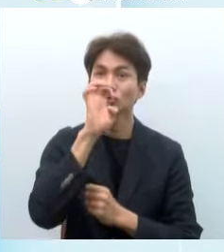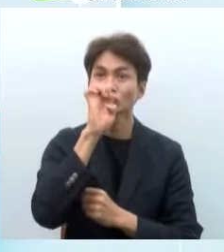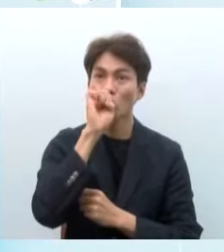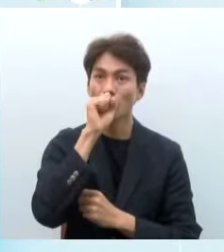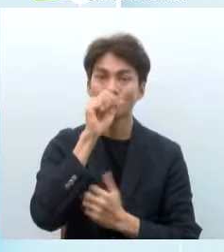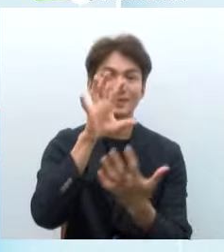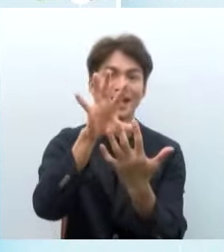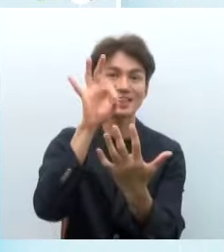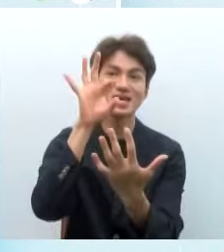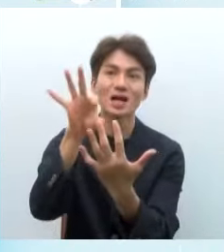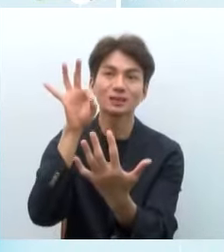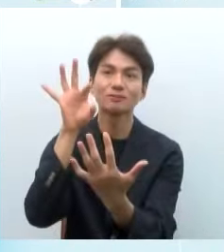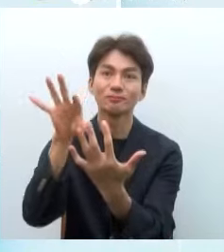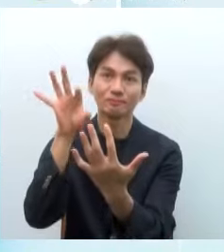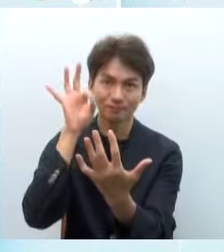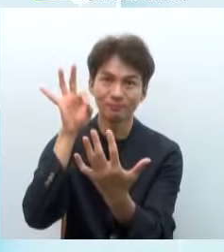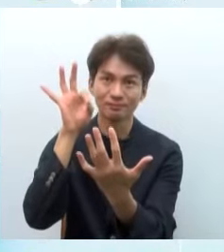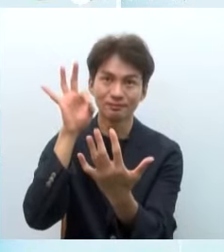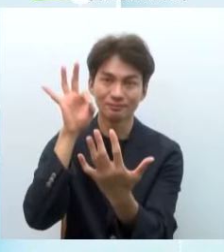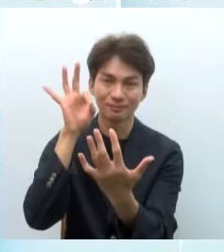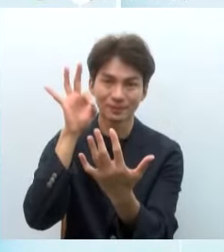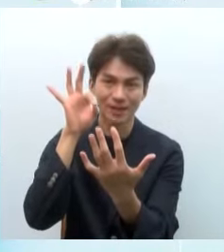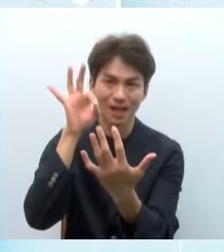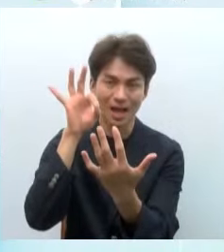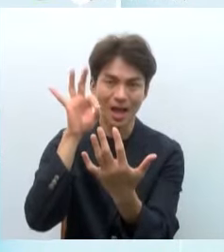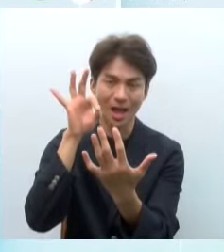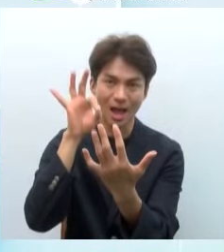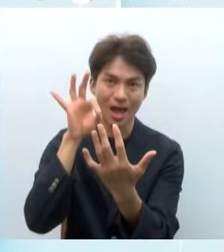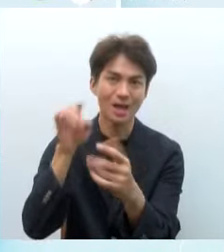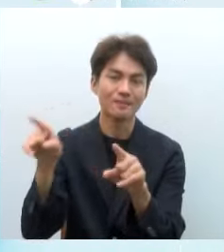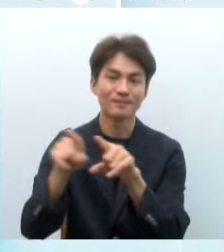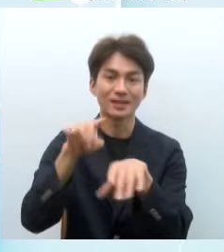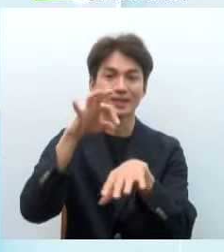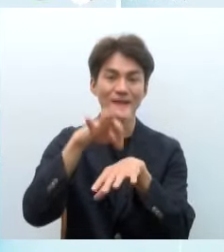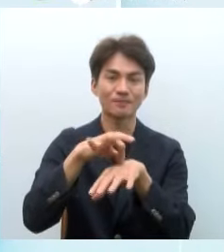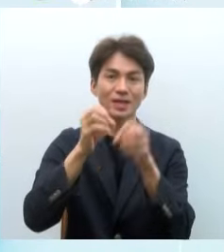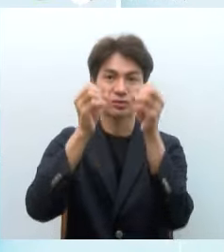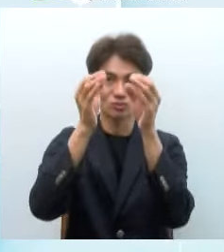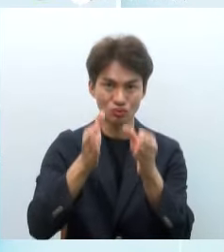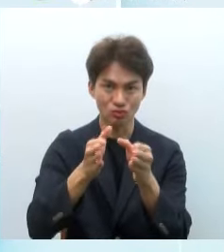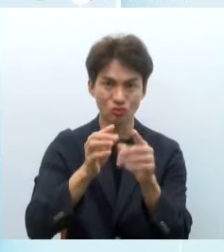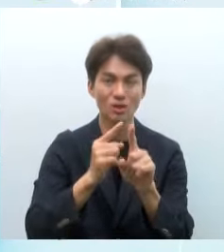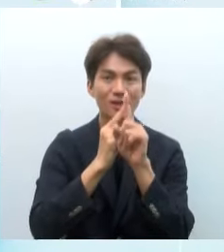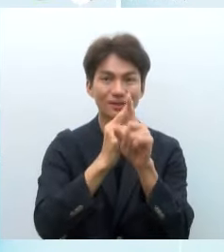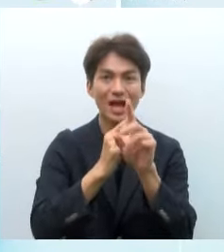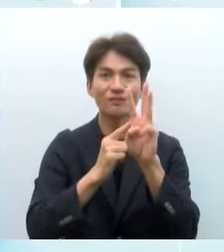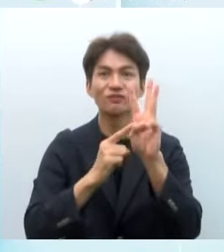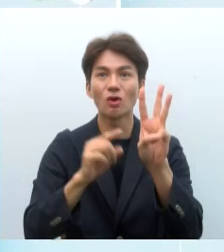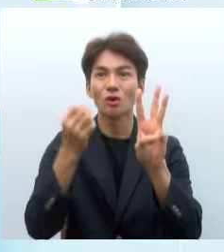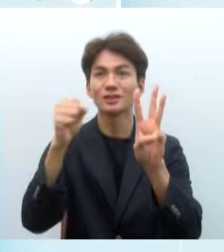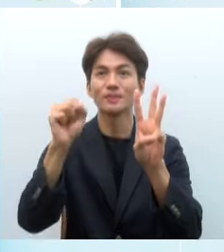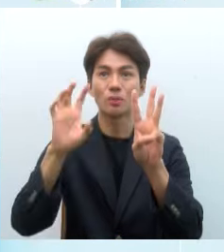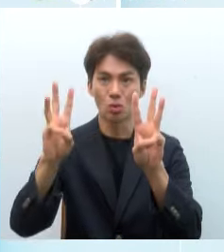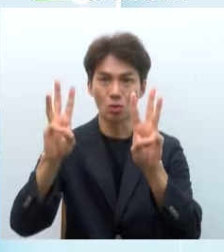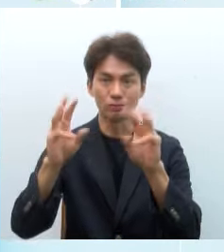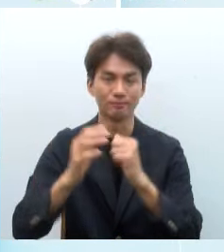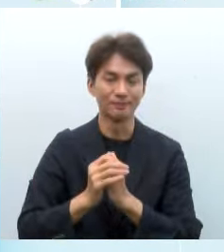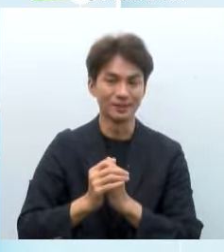นะครับบรรจุและแต่งตั้งข้าราชการครูผู้ช่วยตามว.16ที่ท่านเลขาได้เกริ่นนำไว้ว่าทางสป